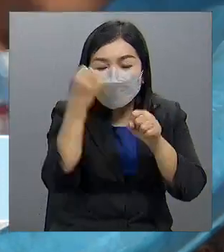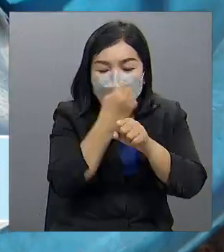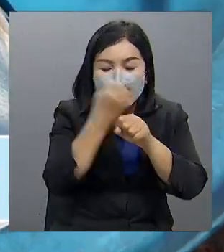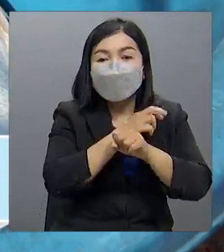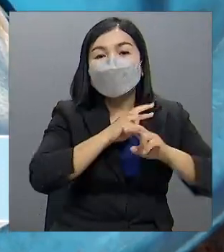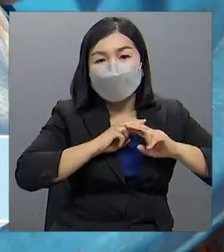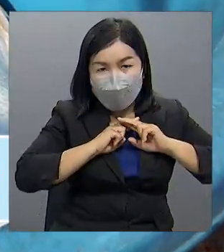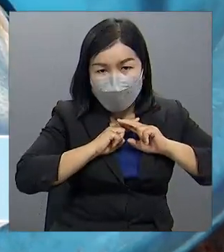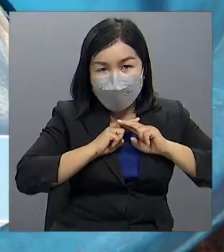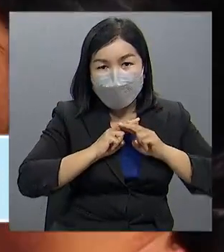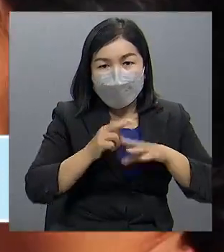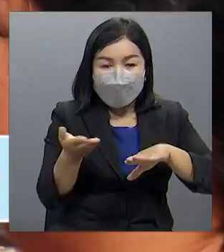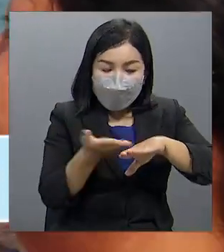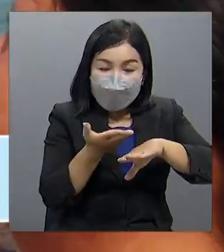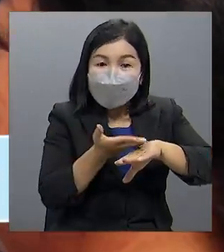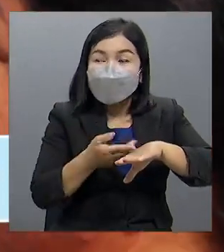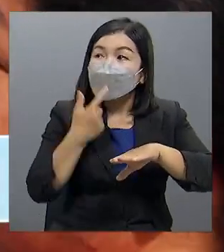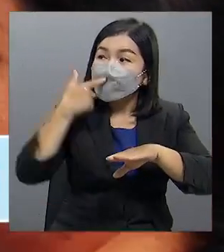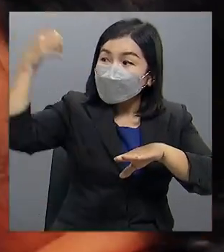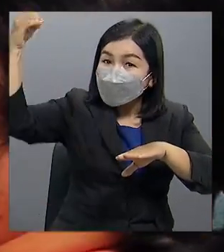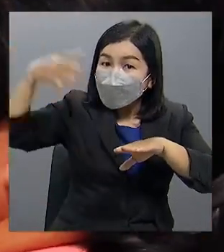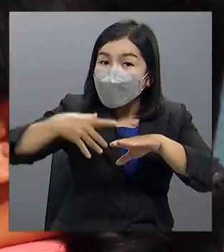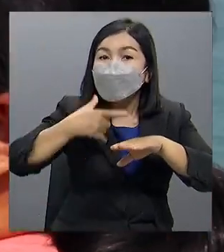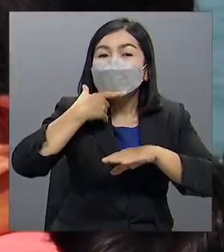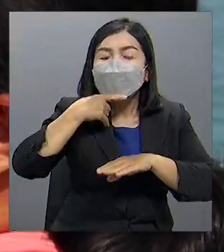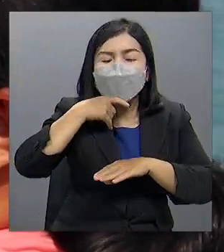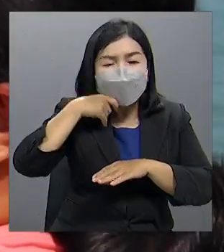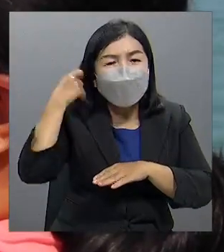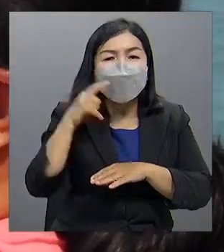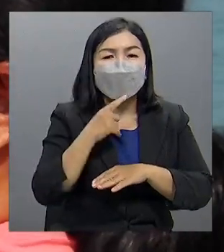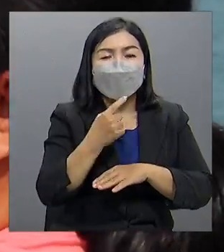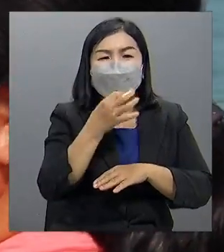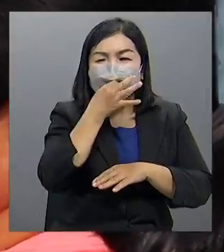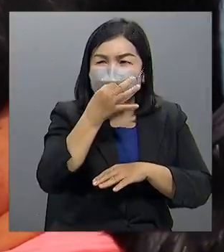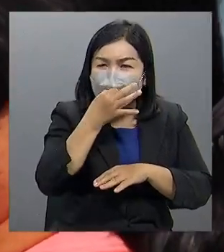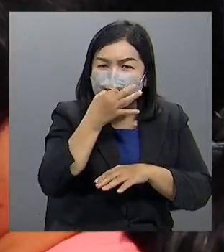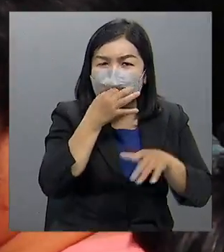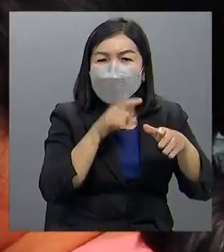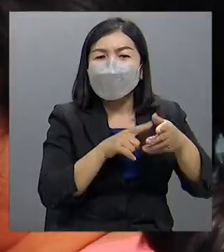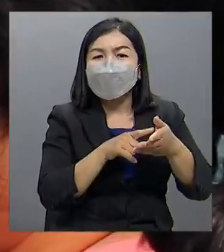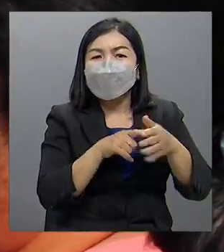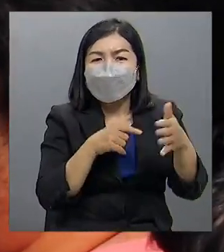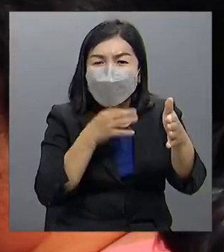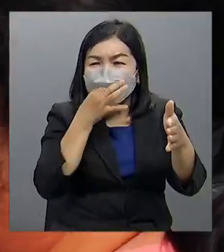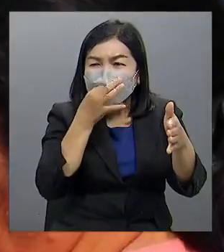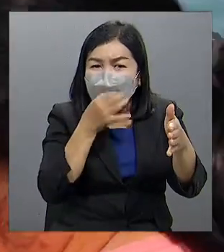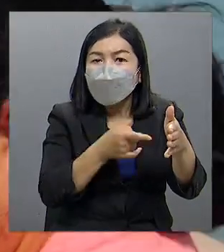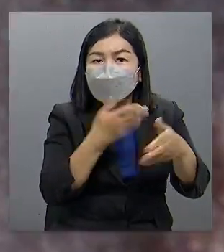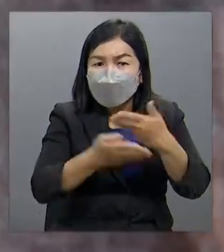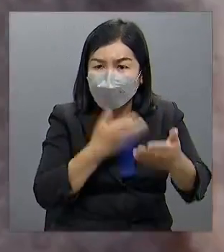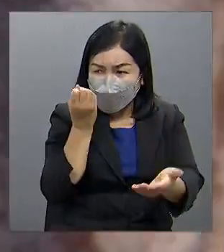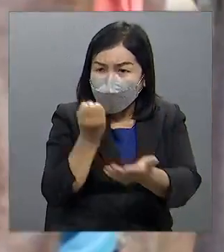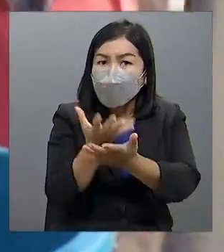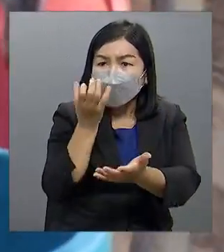เป็นปลากุเลาตากใบหรือว่าปลากุเลาเค็มนั่นเองค่ะ แพงนะผมจะบอกให้ไม่ใช่ถูกๆนะจ๊ะเพราะว่ามันเป็นของดีส